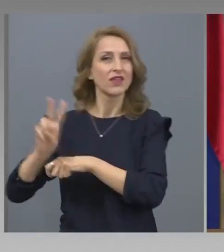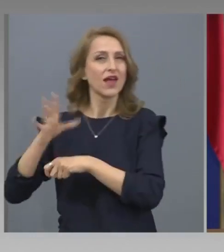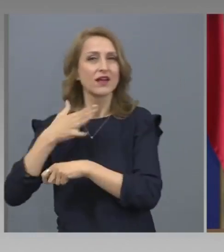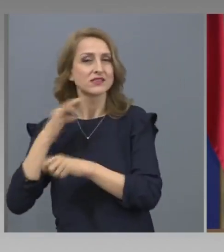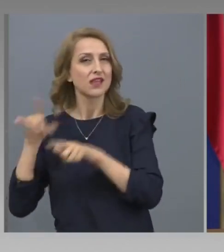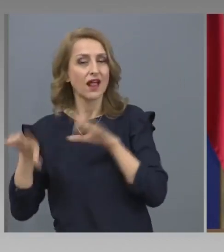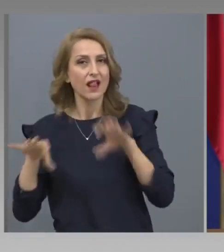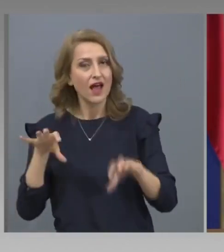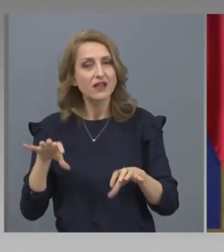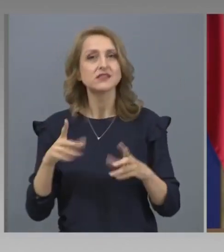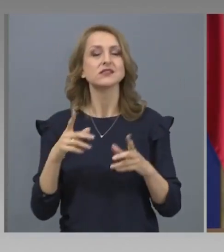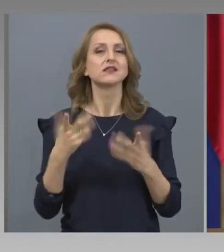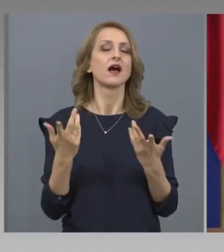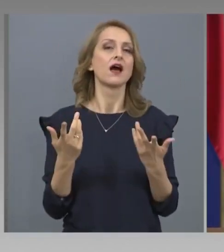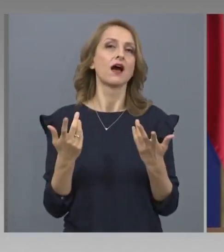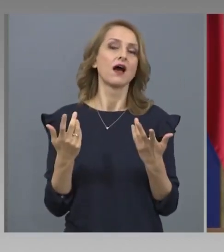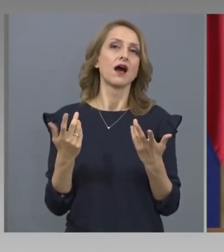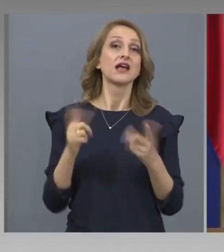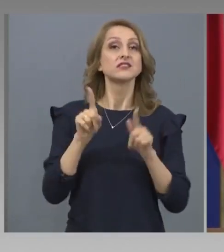12 клас, абсолвенти,